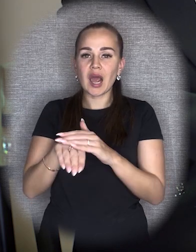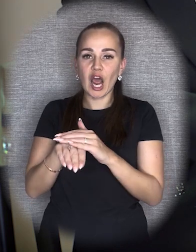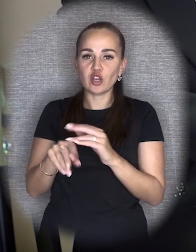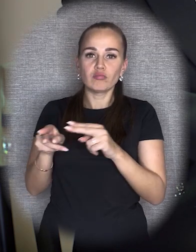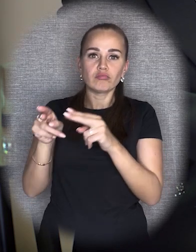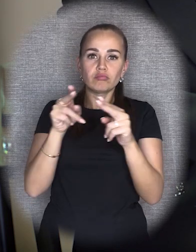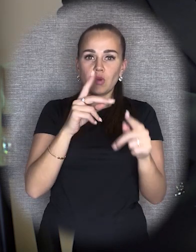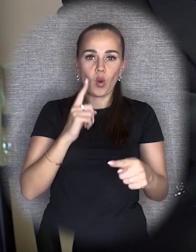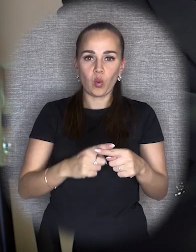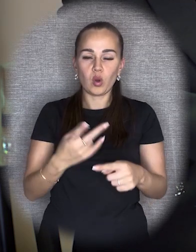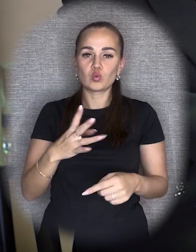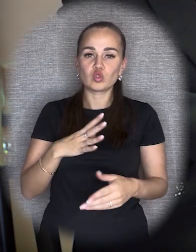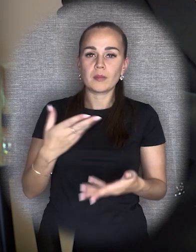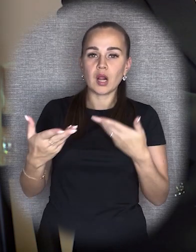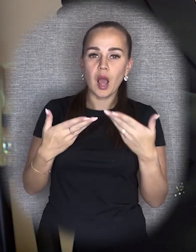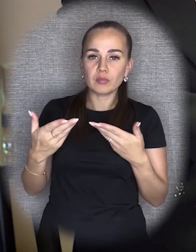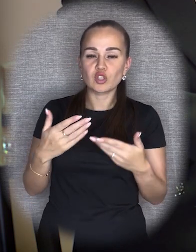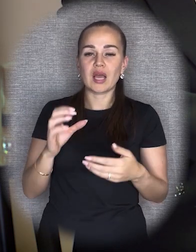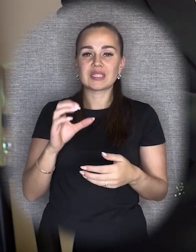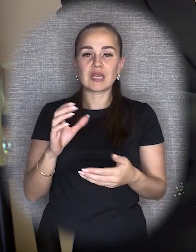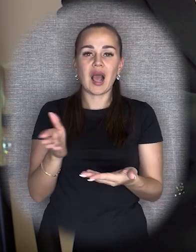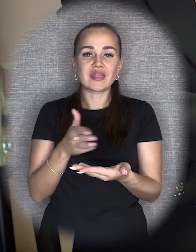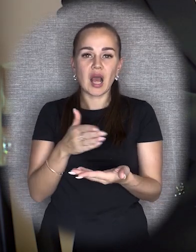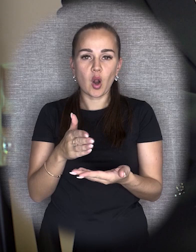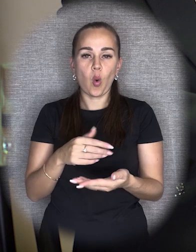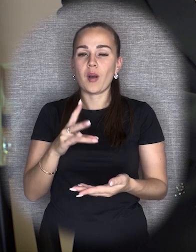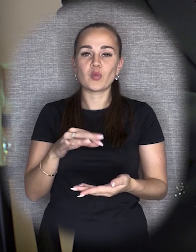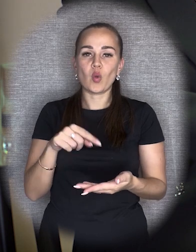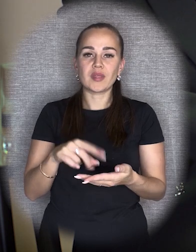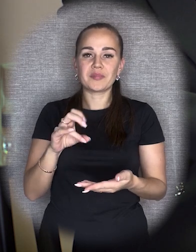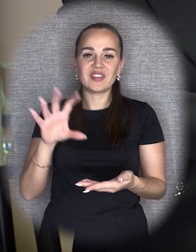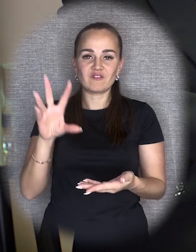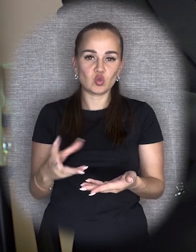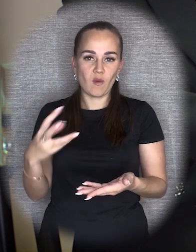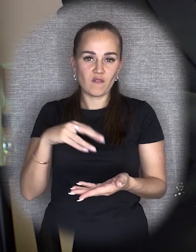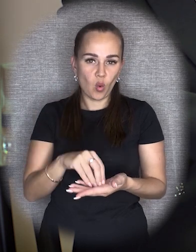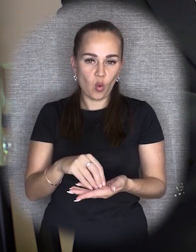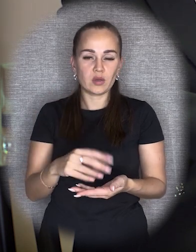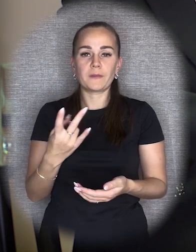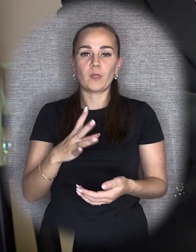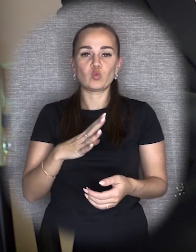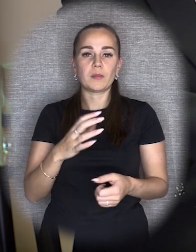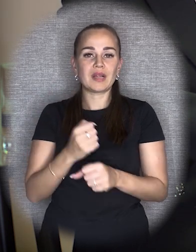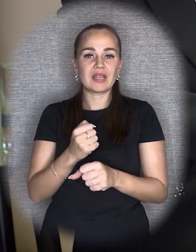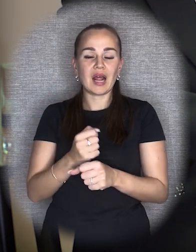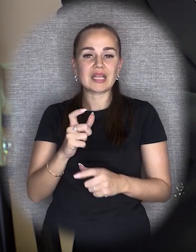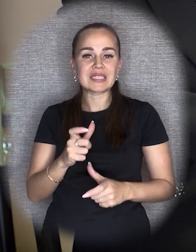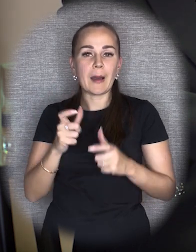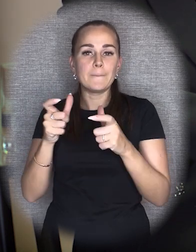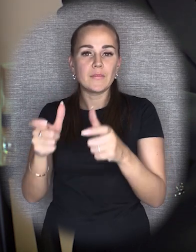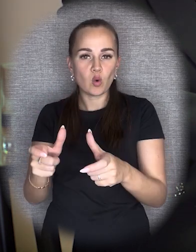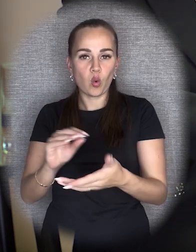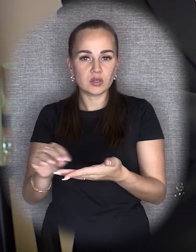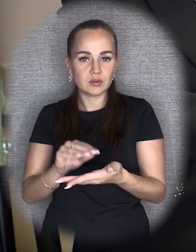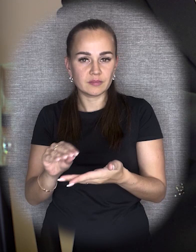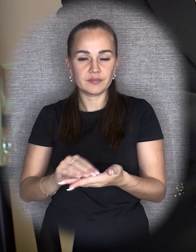было общаться с госкаталогом, куда далеко не все вещи выложены. Значит, соответственно, нужно было делать запросы непосредственно в